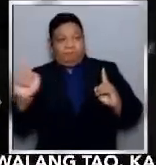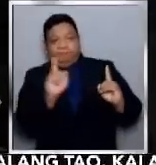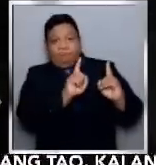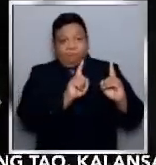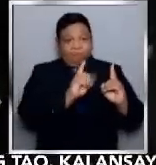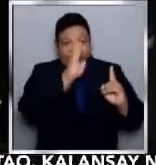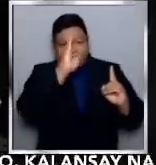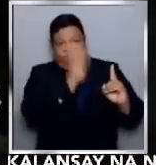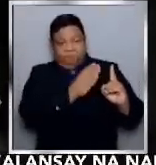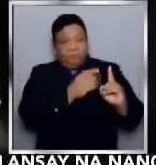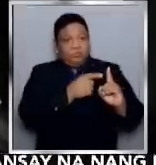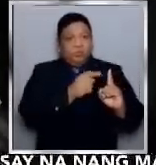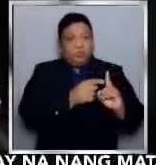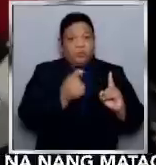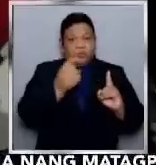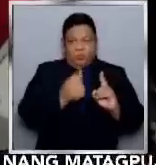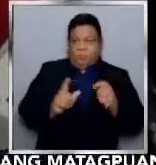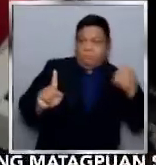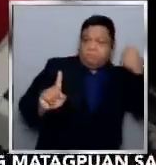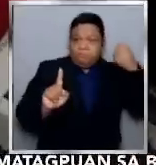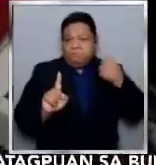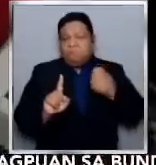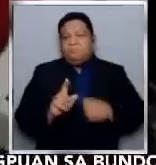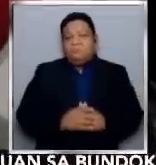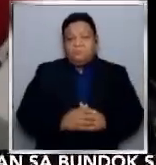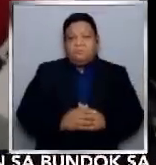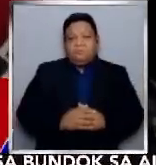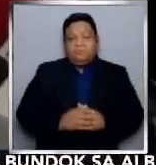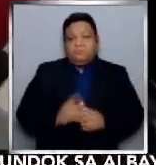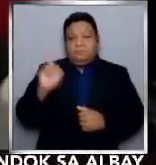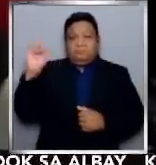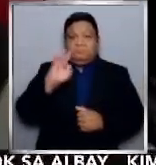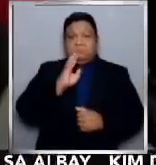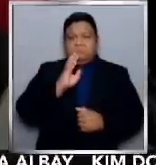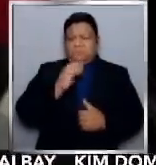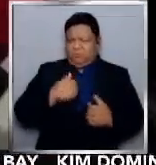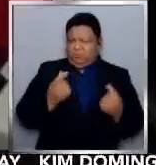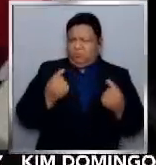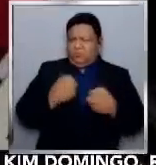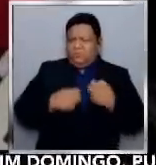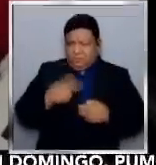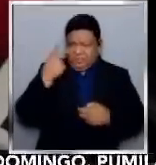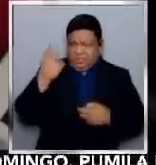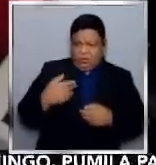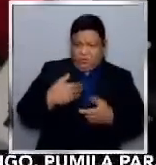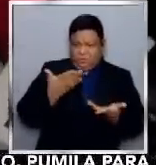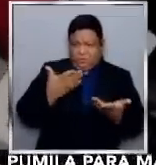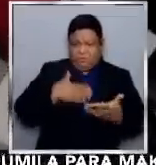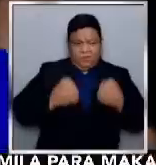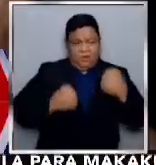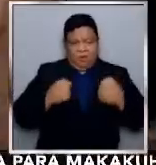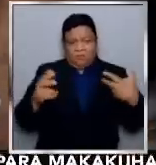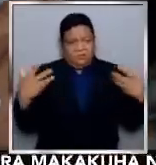inundayan pa raw siya ng suntok ni Serna. Oh, anong problema ko? Yan oh, binangga mo yung kotse ko. Warak yung likod. Bigla niya akong